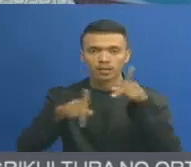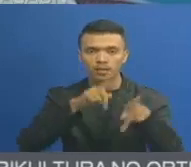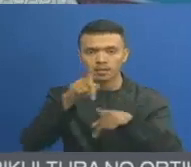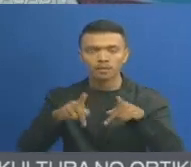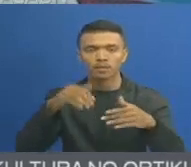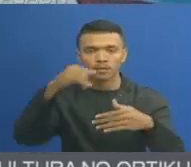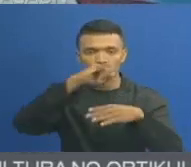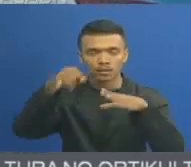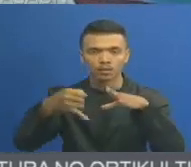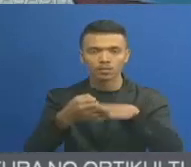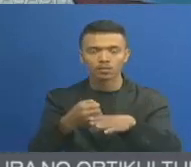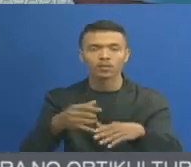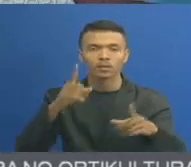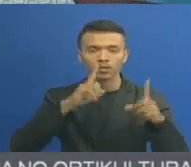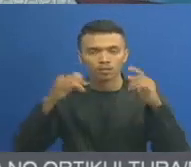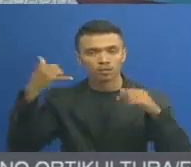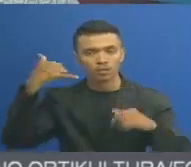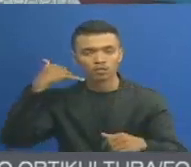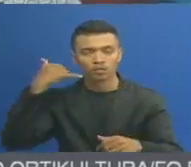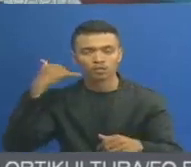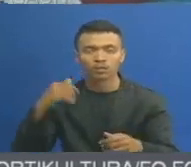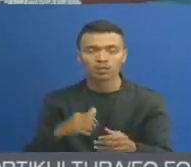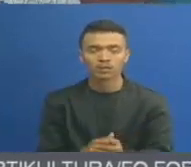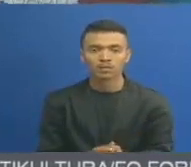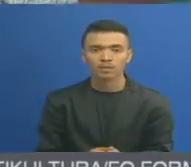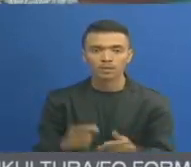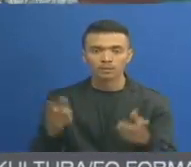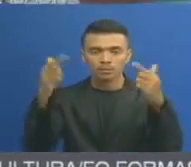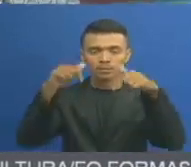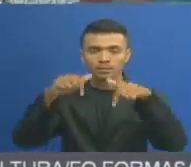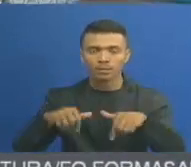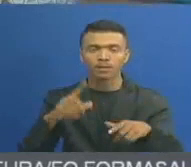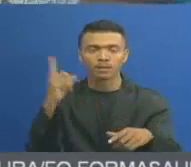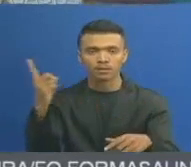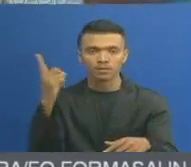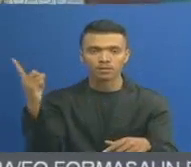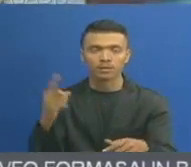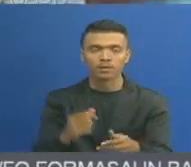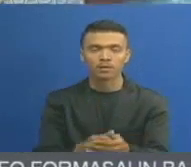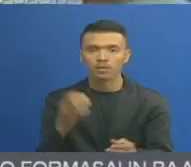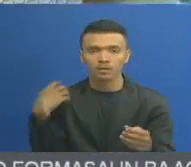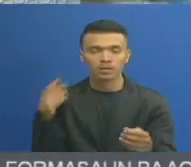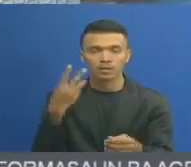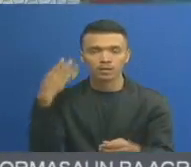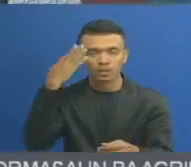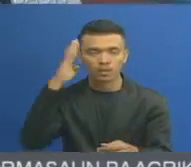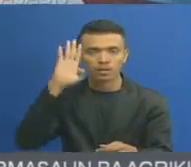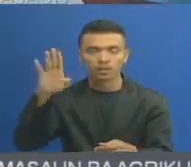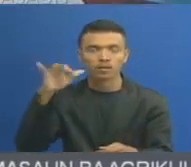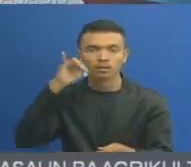ema nebe halu kontak malu atau sira liga saun pronto ne mai bebeko na atau nuka diskover atau hose kita